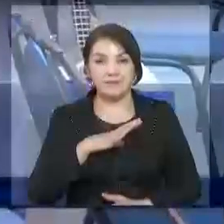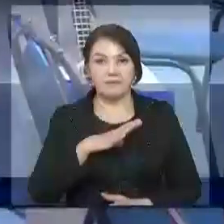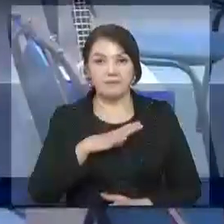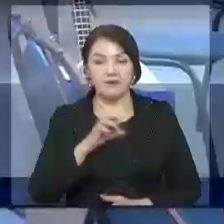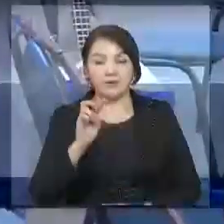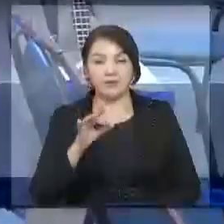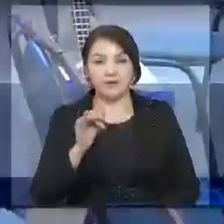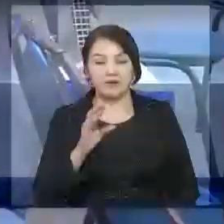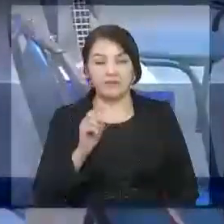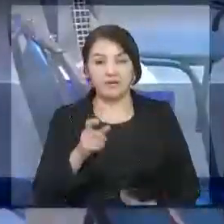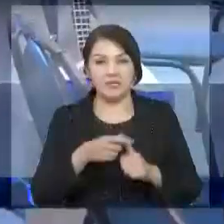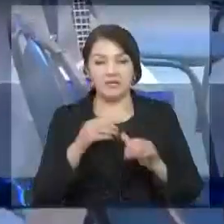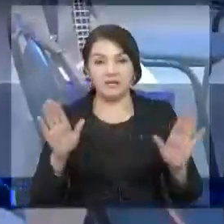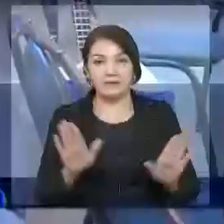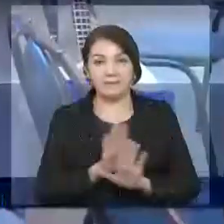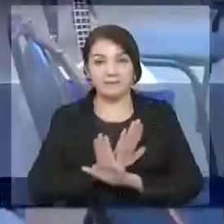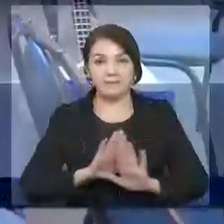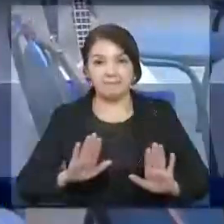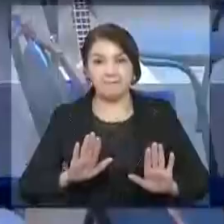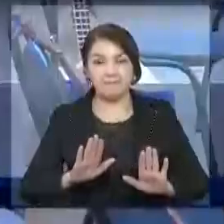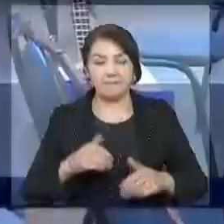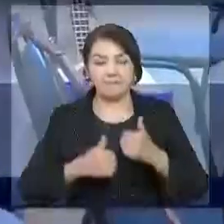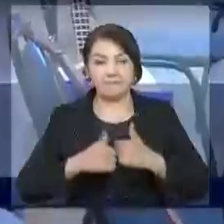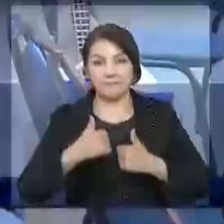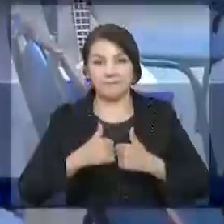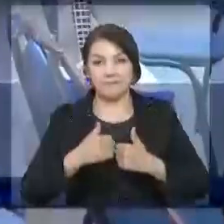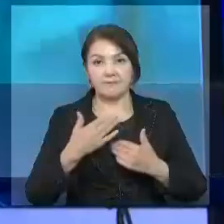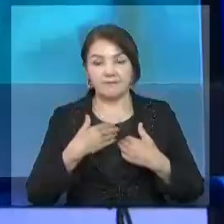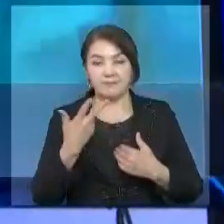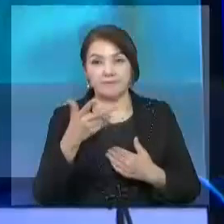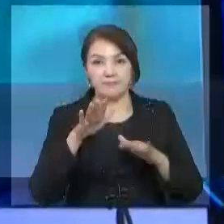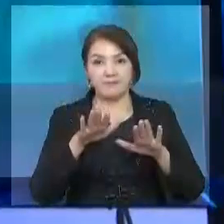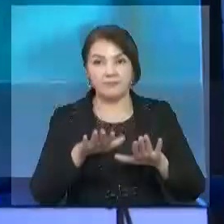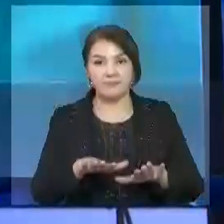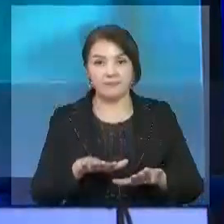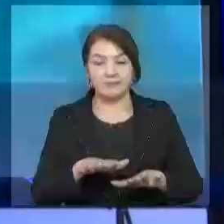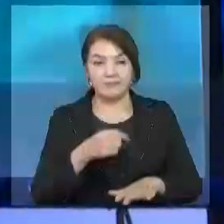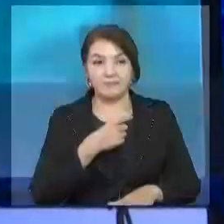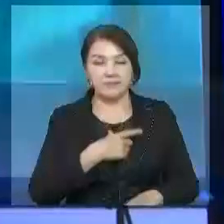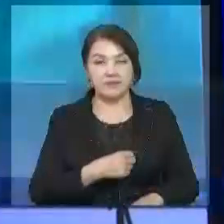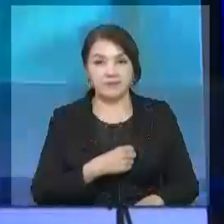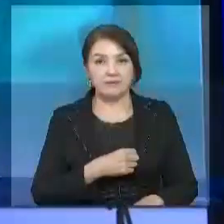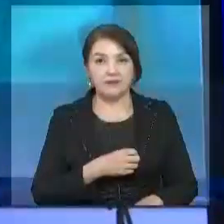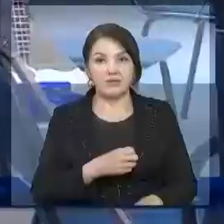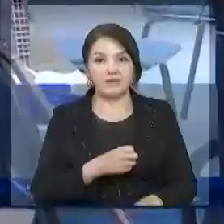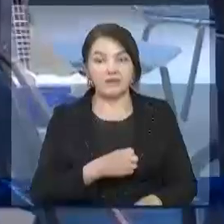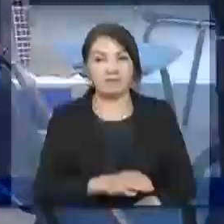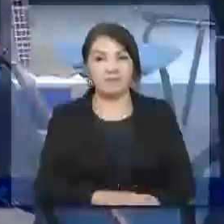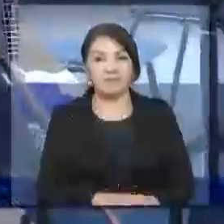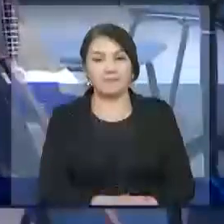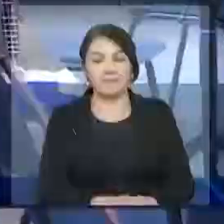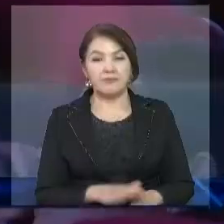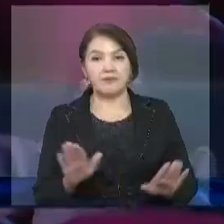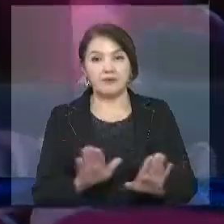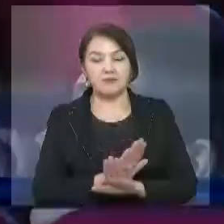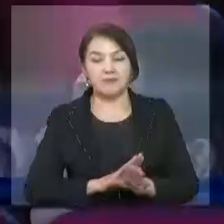Роза Бағланова атындағы ән конкурсында мен 3-ші дәрежелі дипломантпын, ақмаңдайлым деген. Қазір енді сол